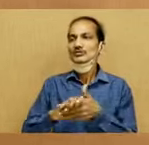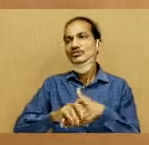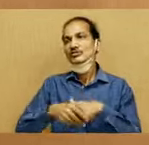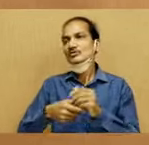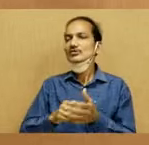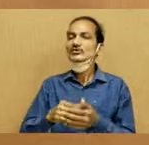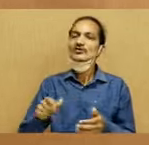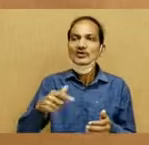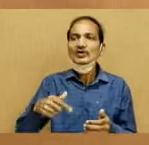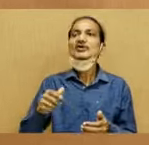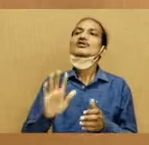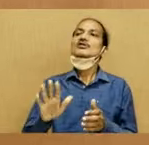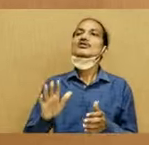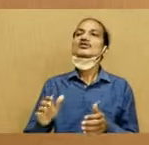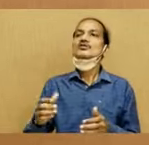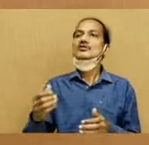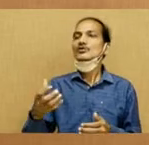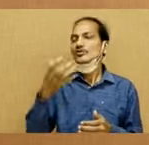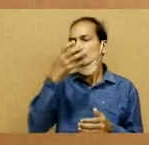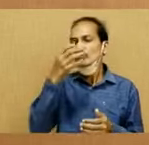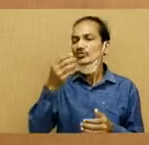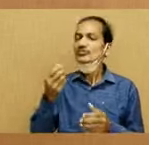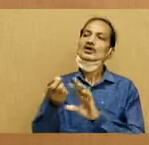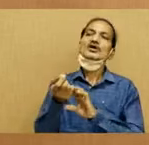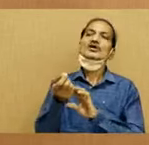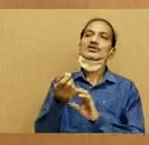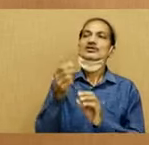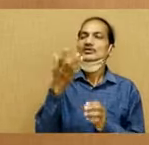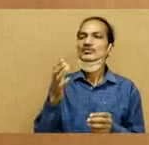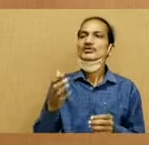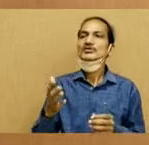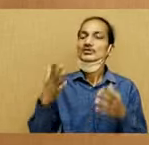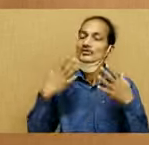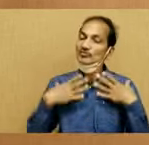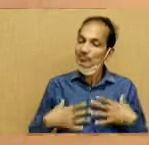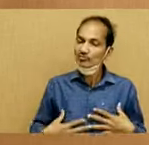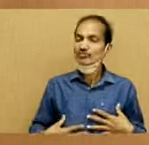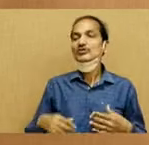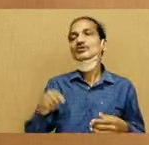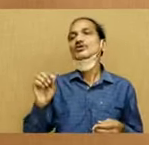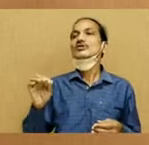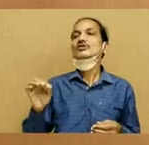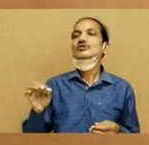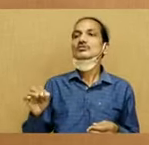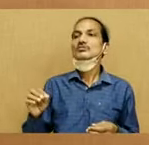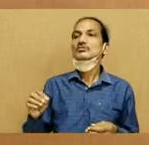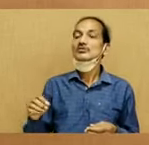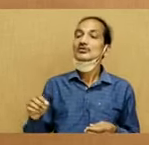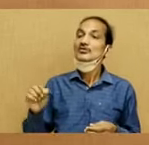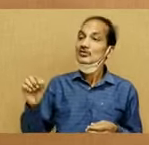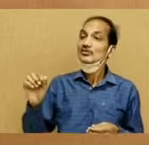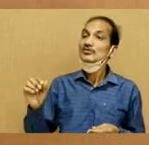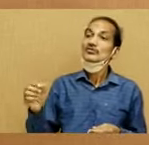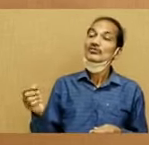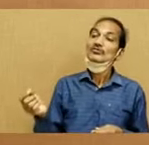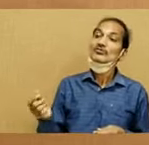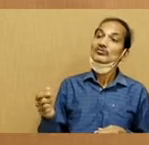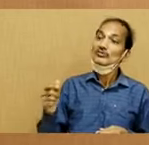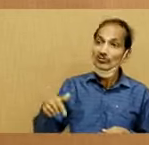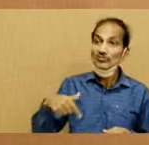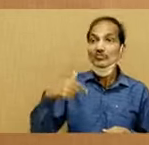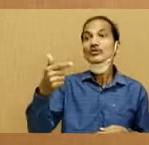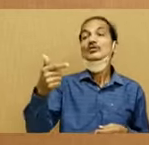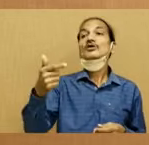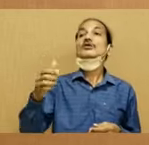ନାହିଁ। ସୁସ୍ଥ ରହିବେ, ନିରାପଦ ରହିବେ। କାଲି ରାଜ୍ୟର 35 ଗୋଟି COVID-19